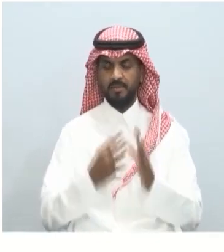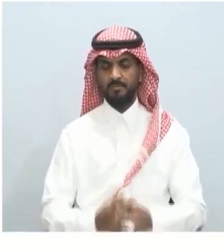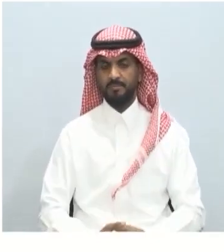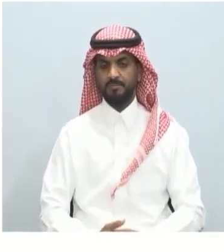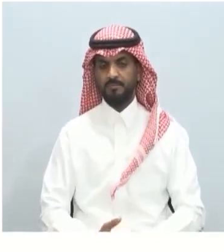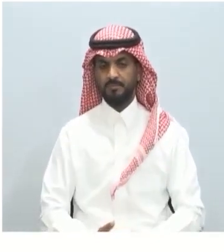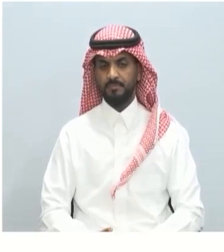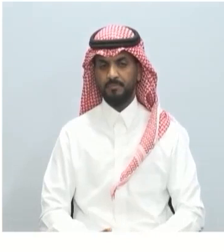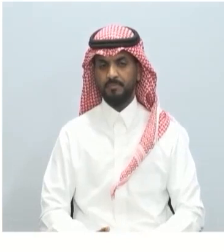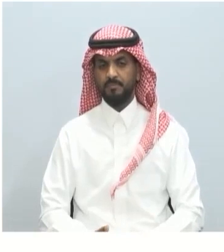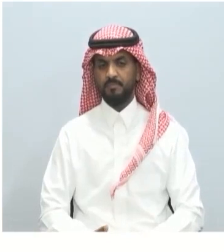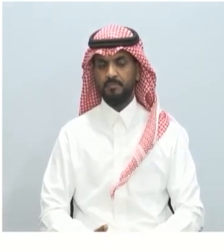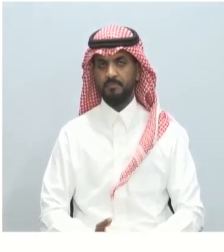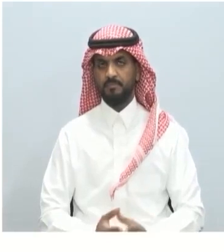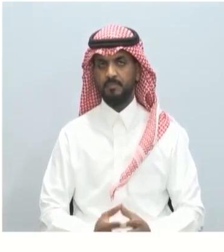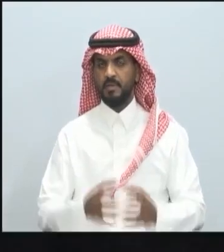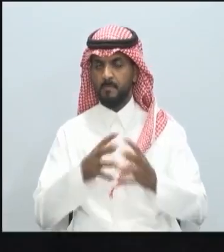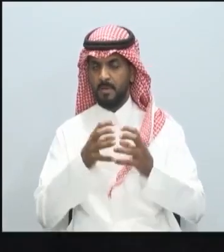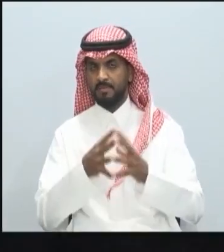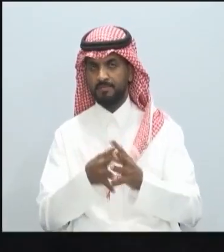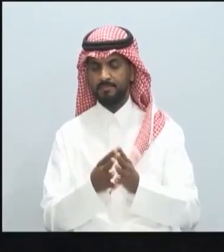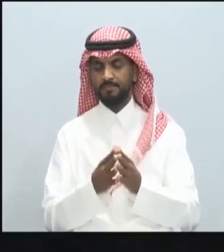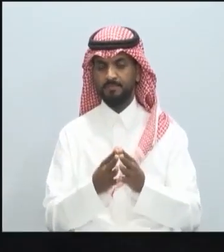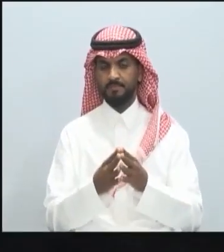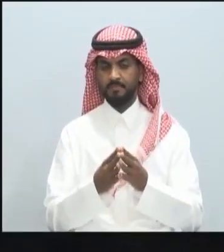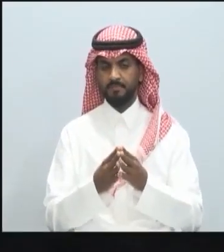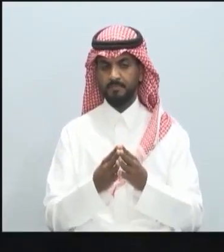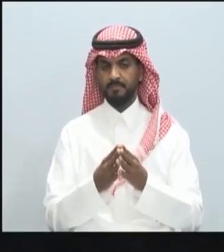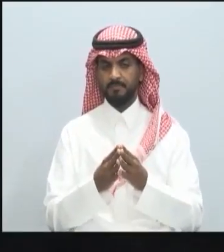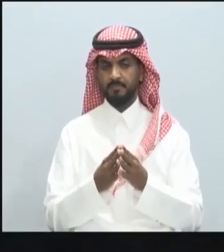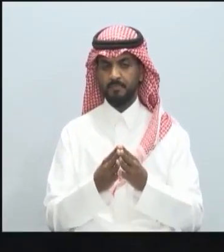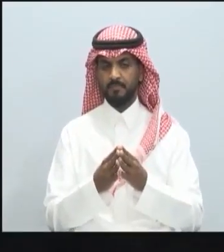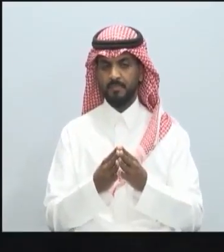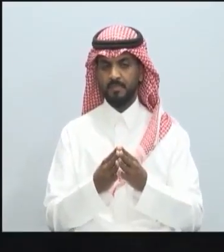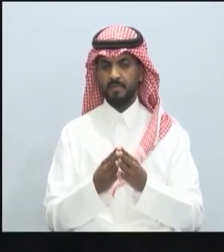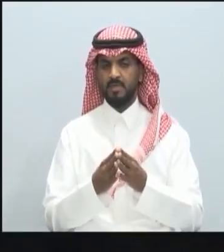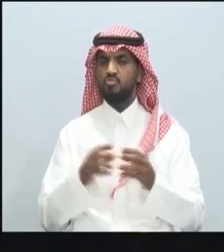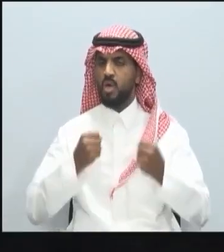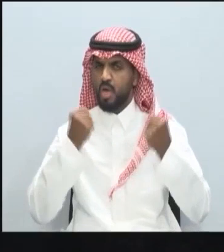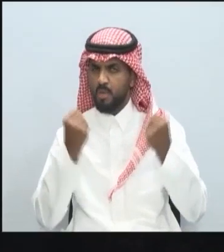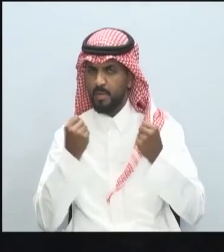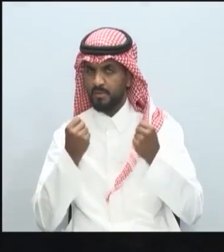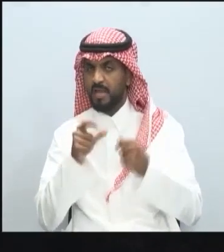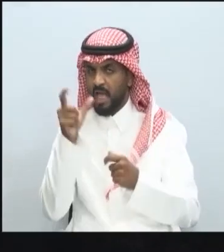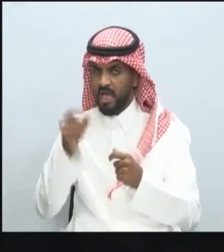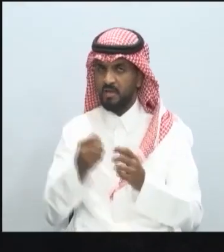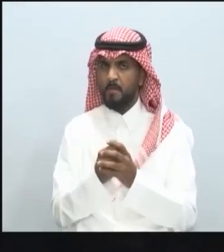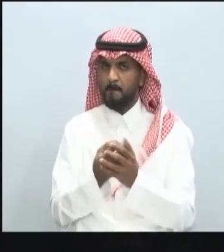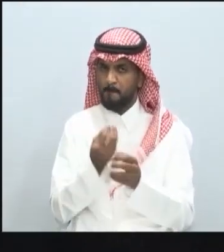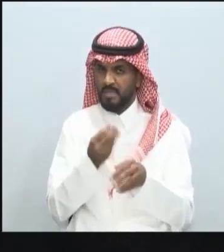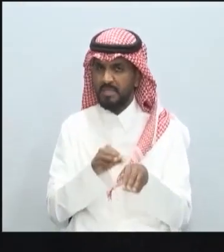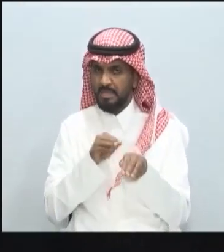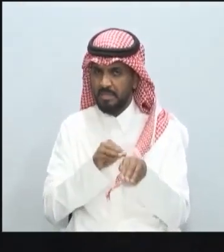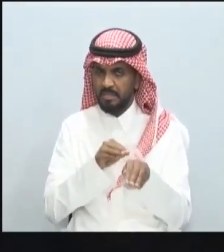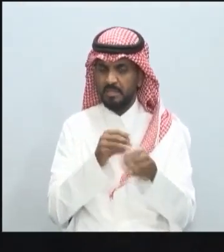الى الهدف المعنى المفهوم مفهوم النص والفكره لو قلت مثلا اذا ثابر القارئ البطيء وهذا ايضا متخلص